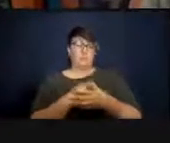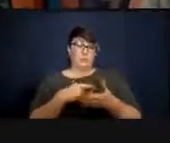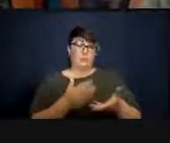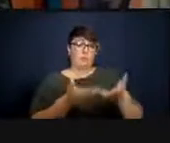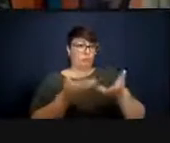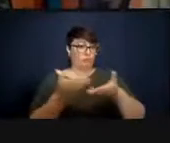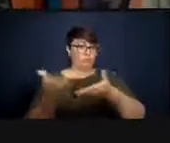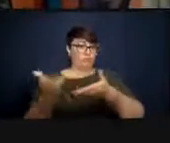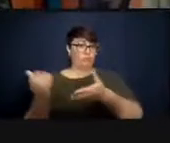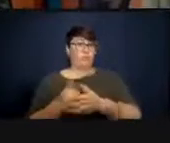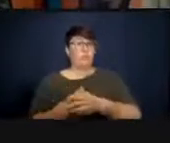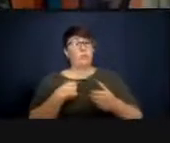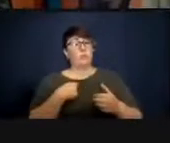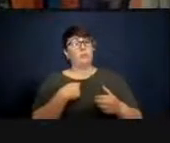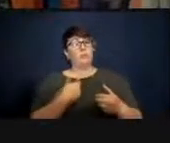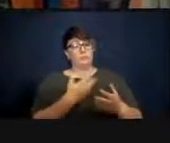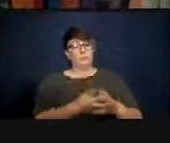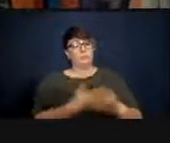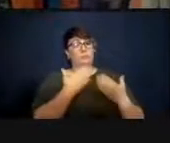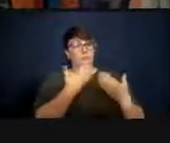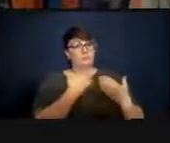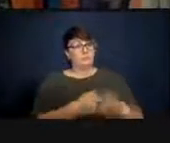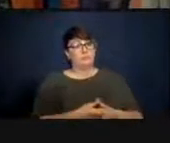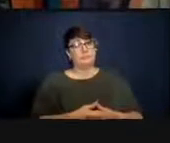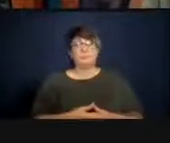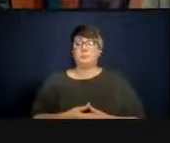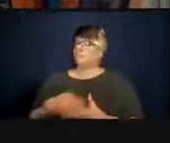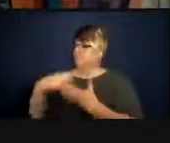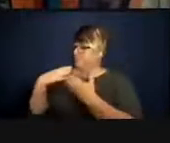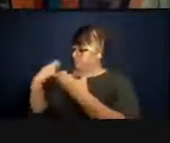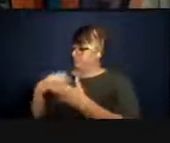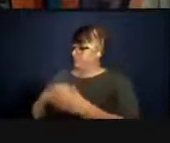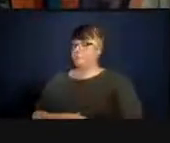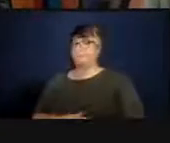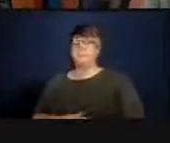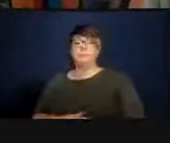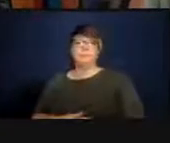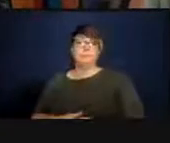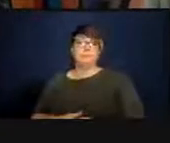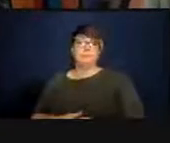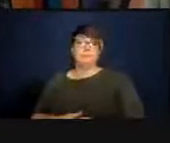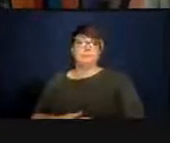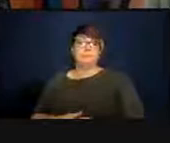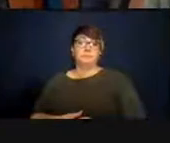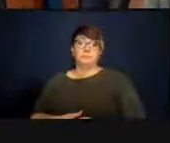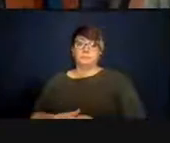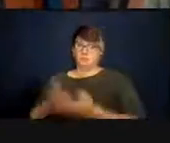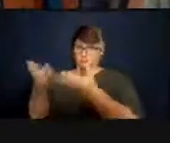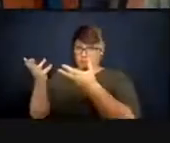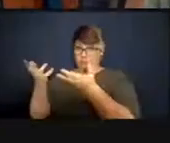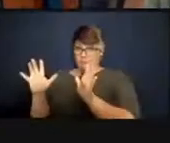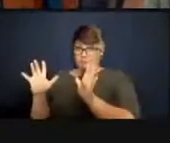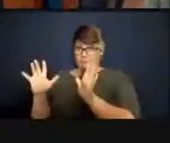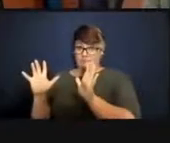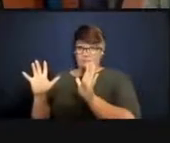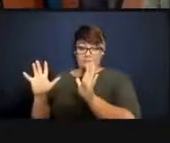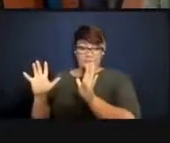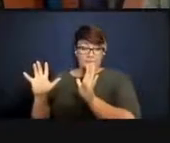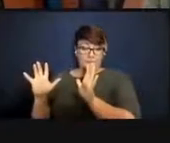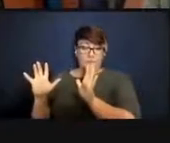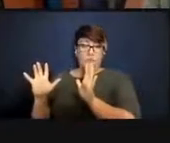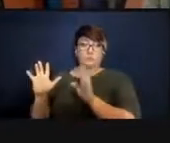tutahitaji kupitisha baadhi ya mambo kadri tunavyoendelea na kazi yetu. Asante. Kwa hivyo